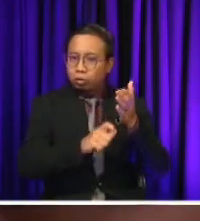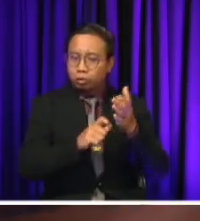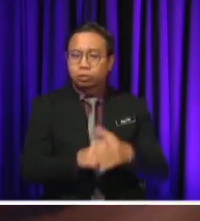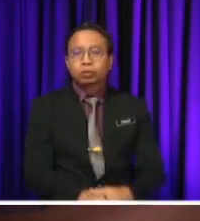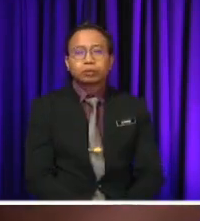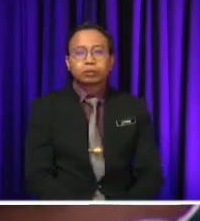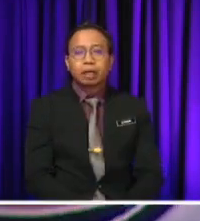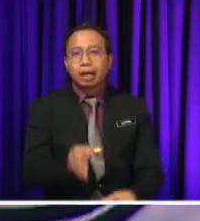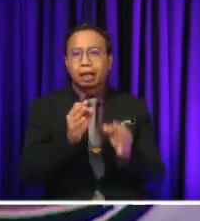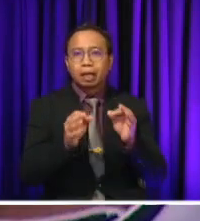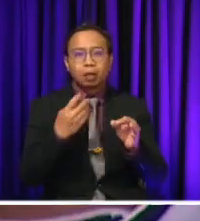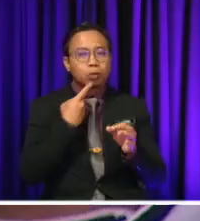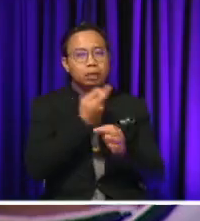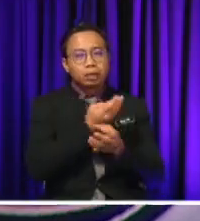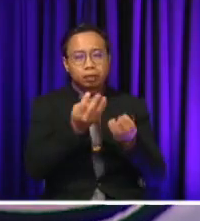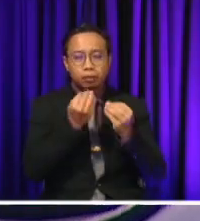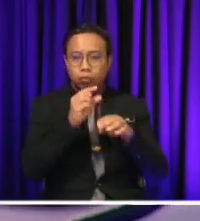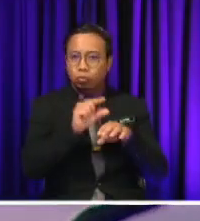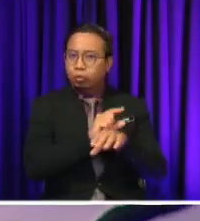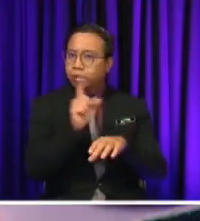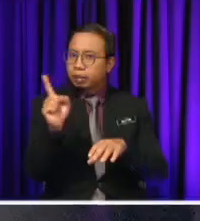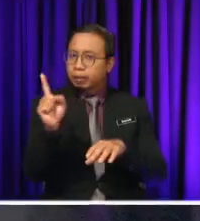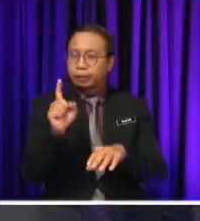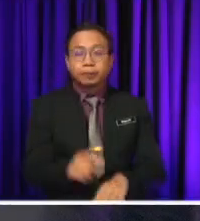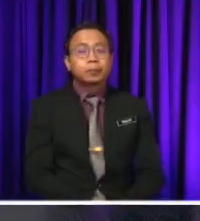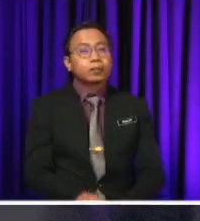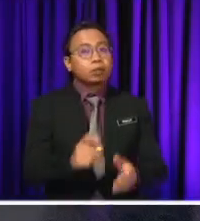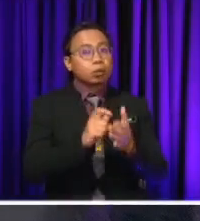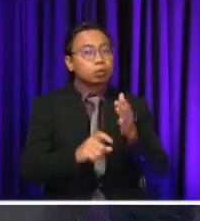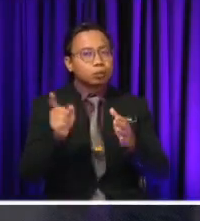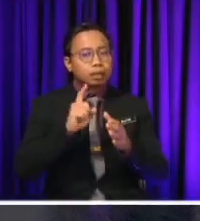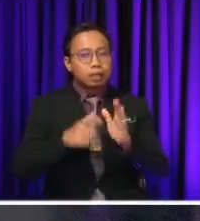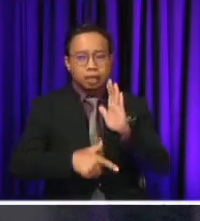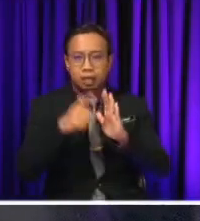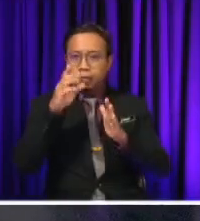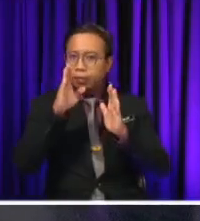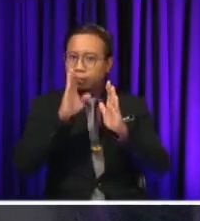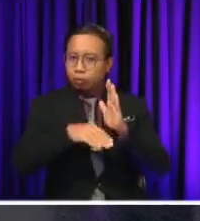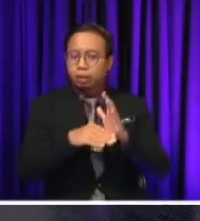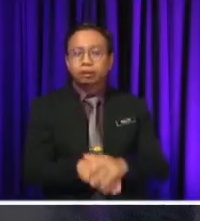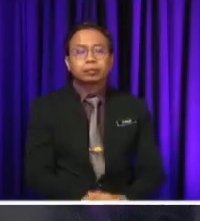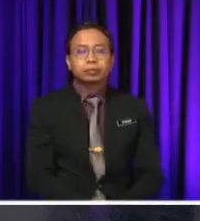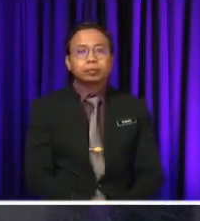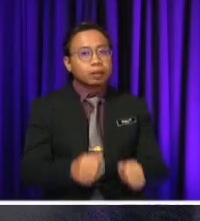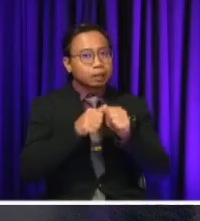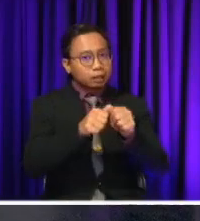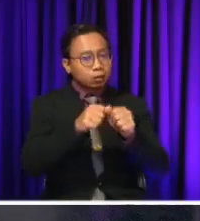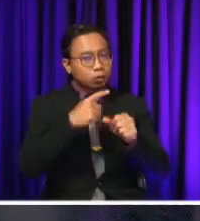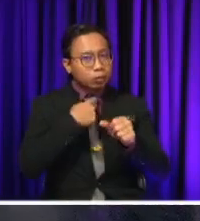kos kalau kita tidak guna yang yang ini atau yang tadi kosmana yang lebih murah lah Pakde